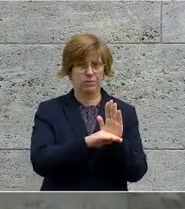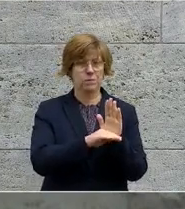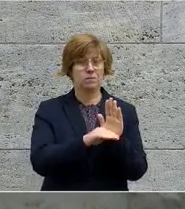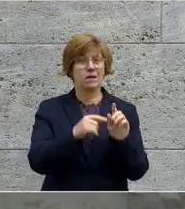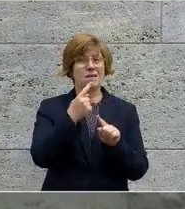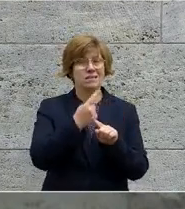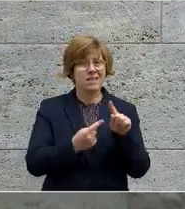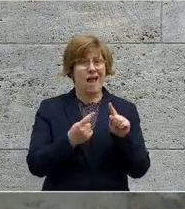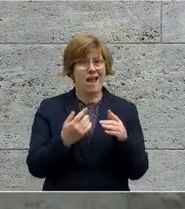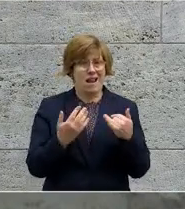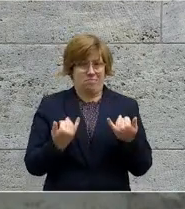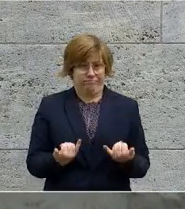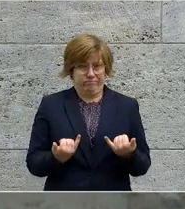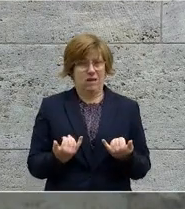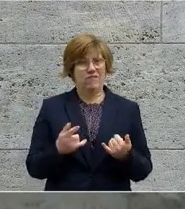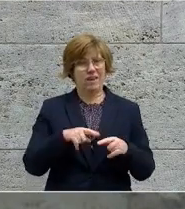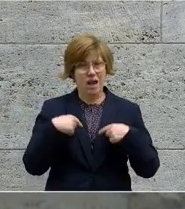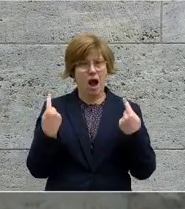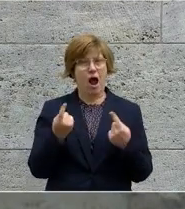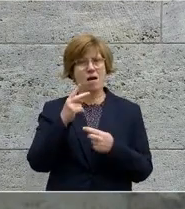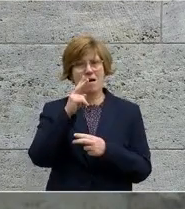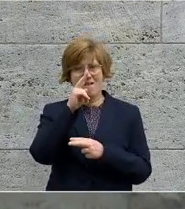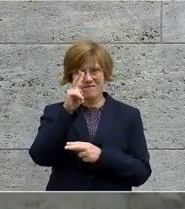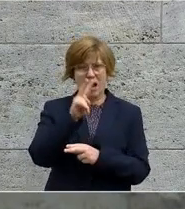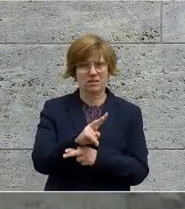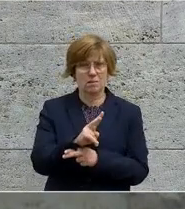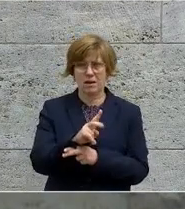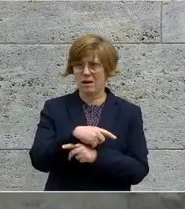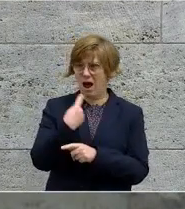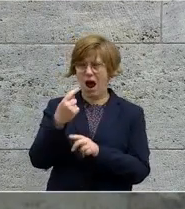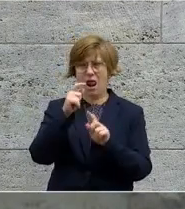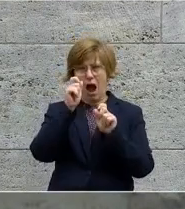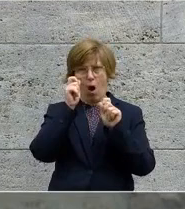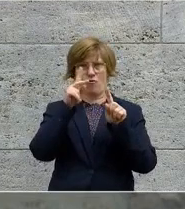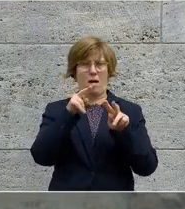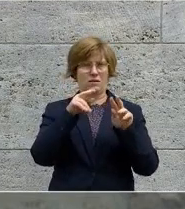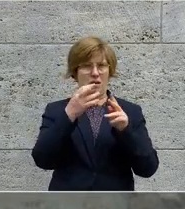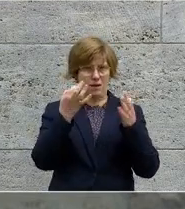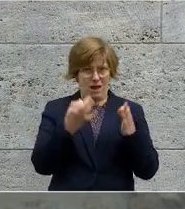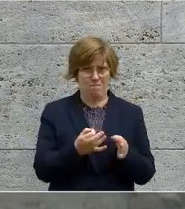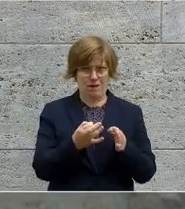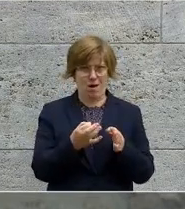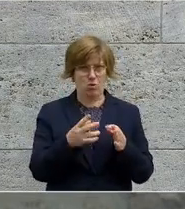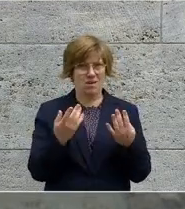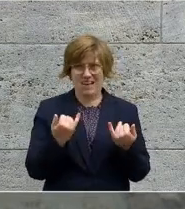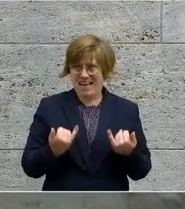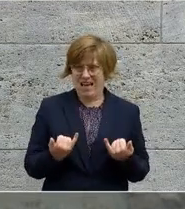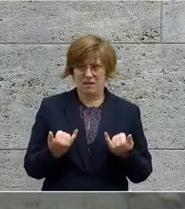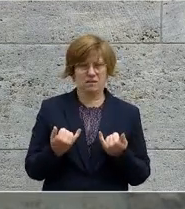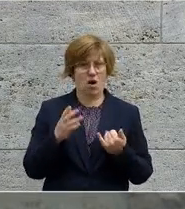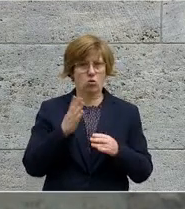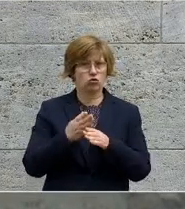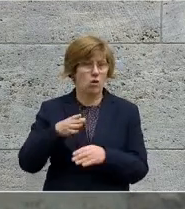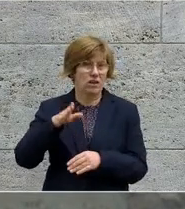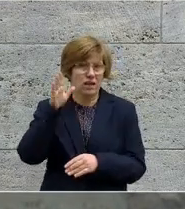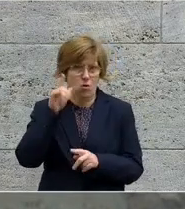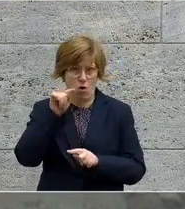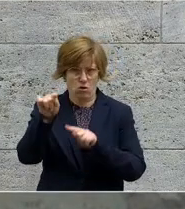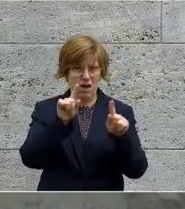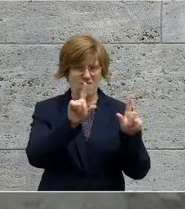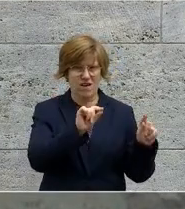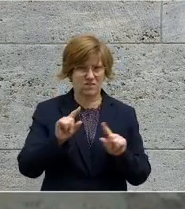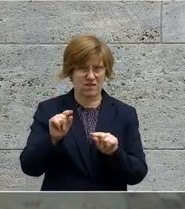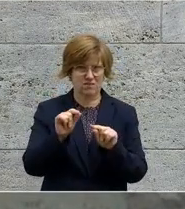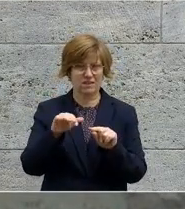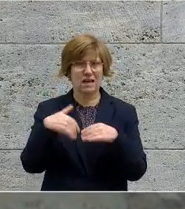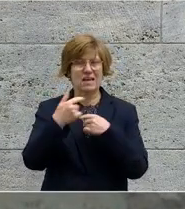Element unserer Verfassung, das unser aller Wachsamkeit und Aufmerksamkeit bedarf angesichts dessen, was wir gerade auch gehört haben, nämlich